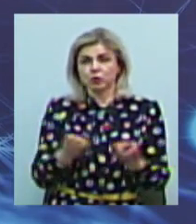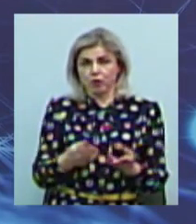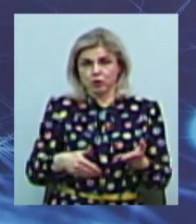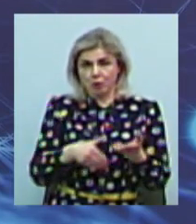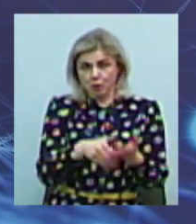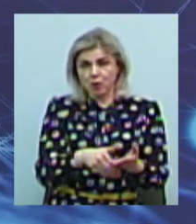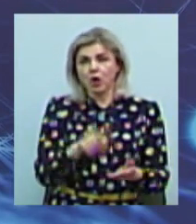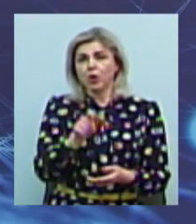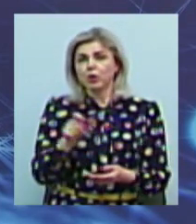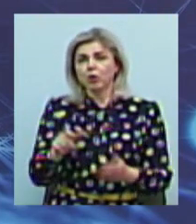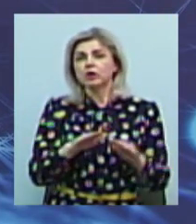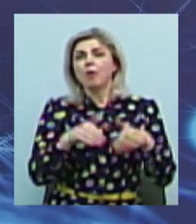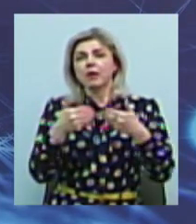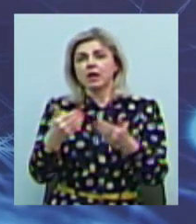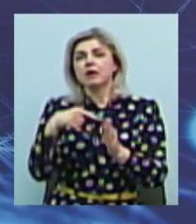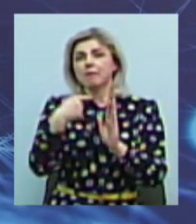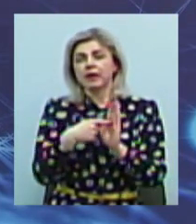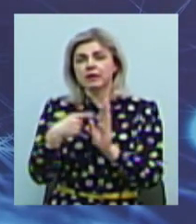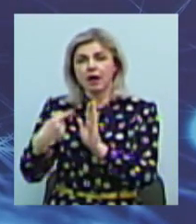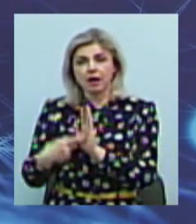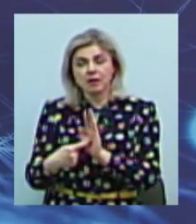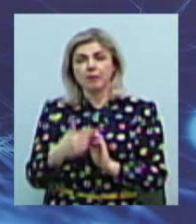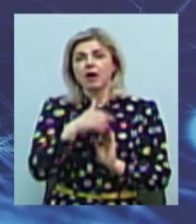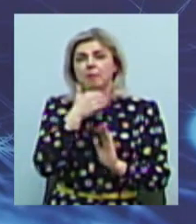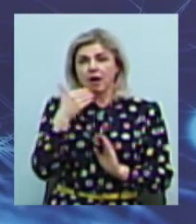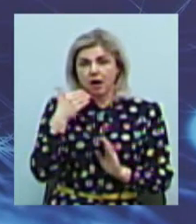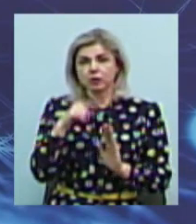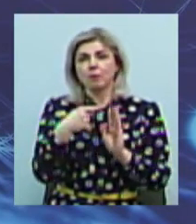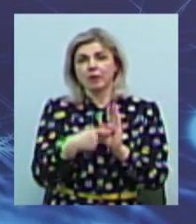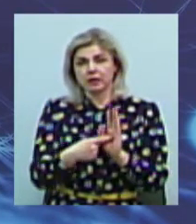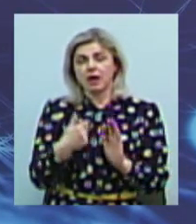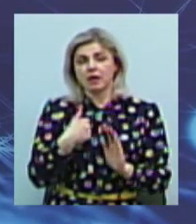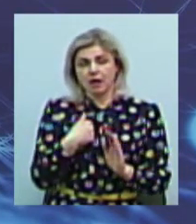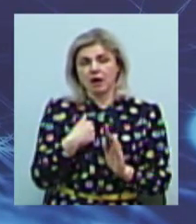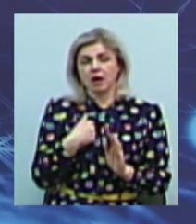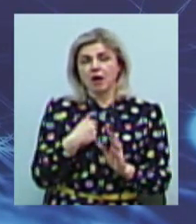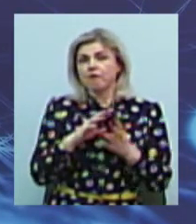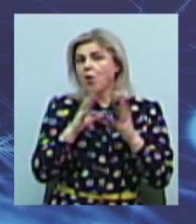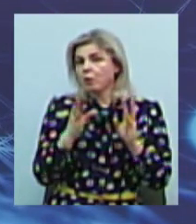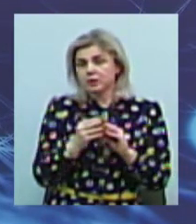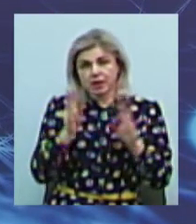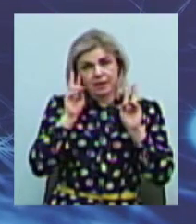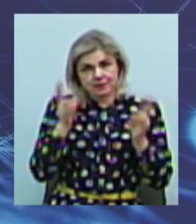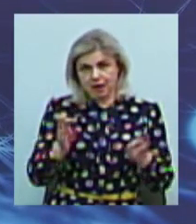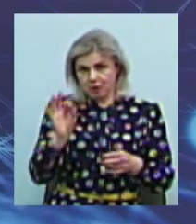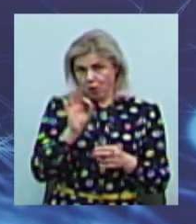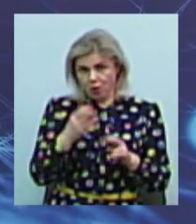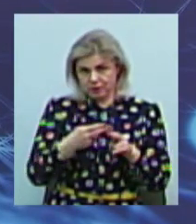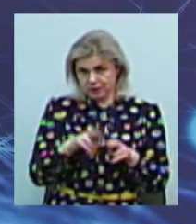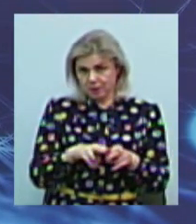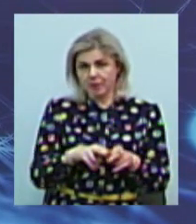вони зверталися з питаннями. Багато які питання я спочатку взагалі не знала про них, нічого,